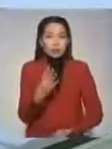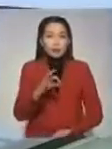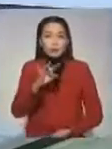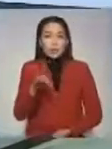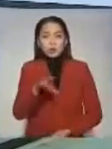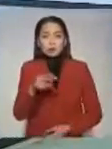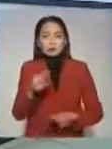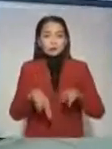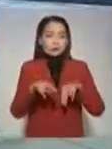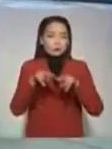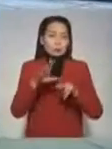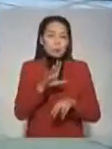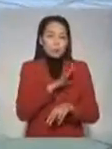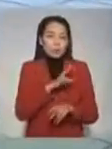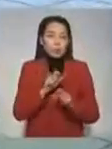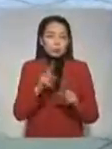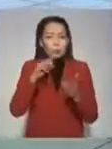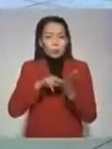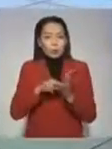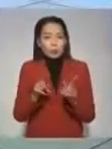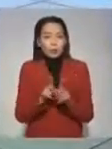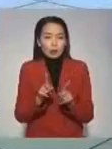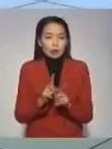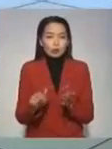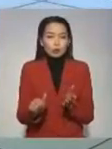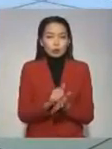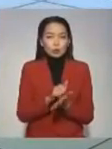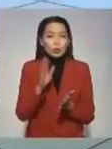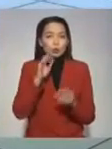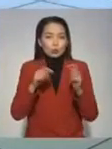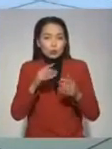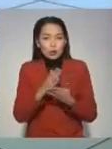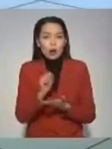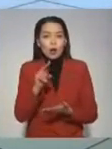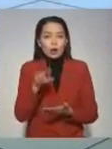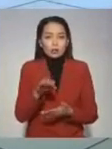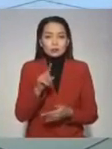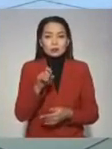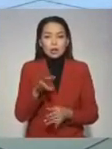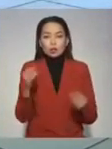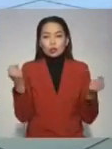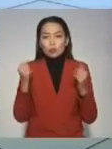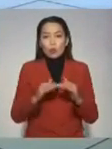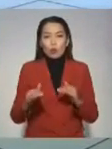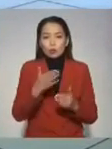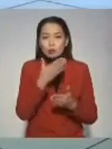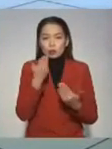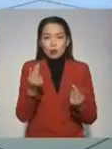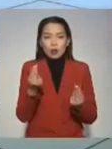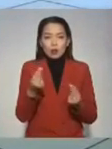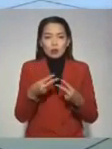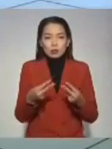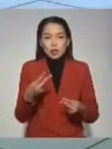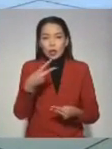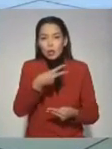миллиард теңгеге салынған мектептің жобасы металық құжатында су ағар, акциялы және спорт алаңы жоқ. Ал ақшаның тең жартысы екі қабатты ғимараттың